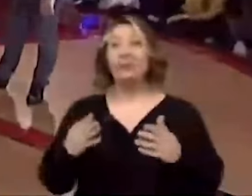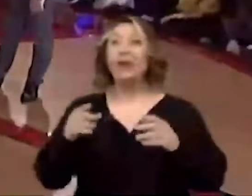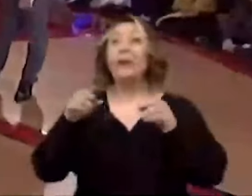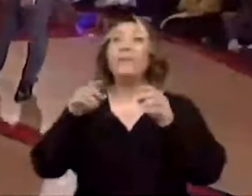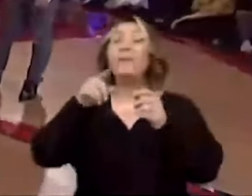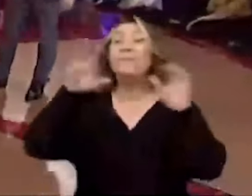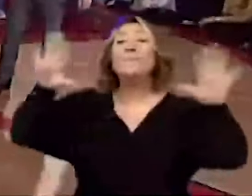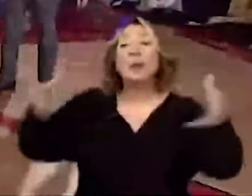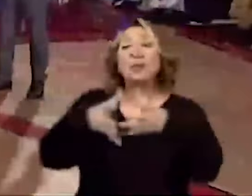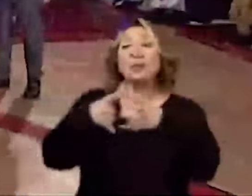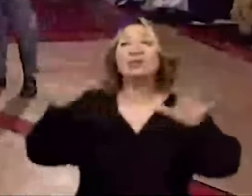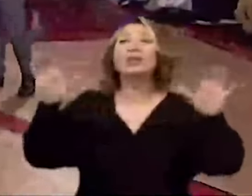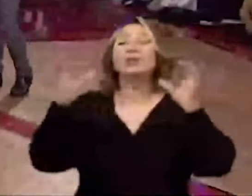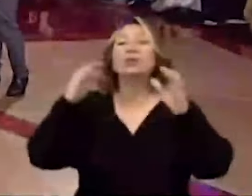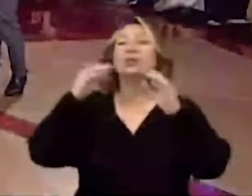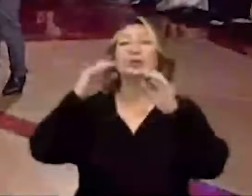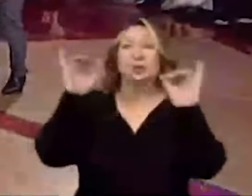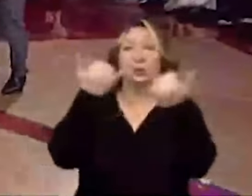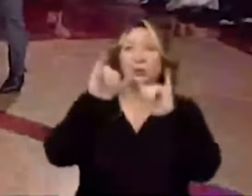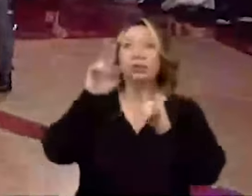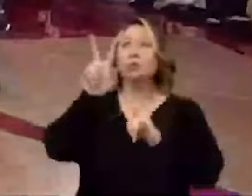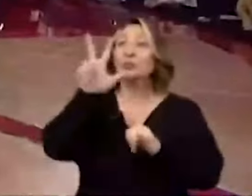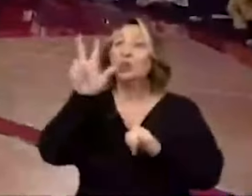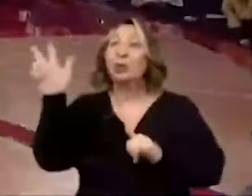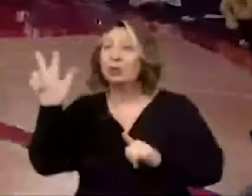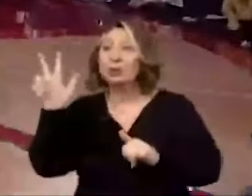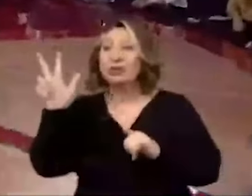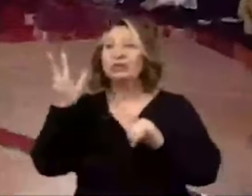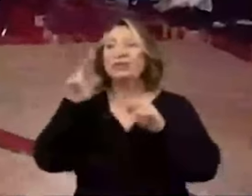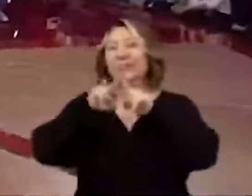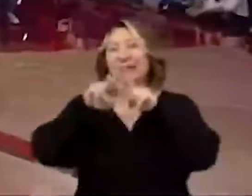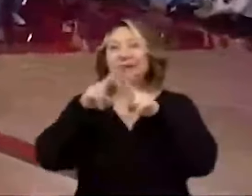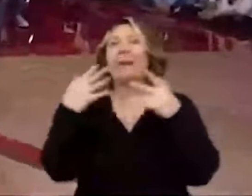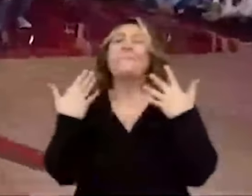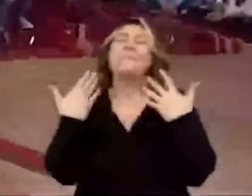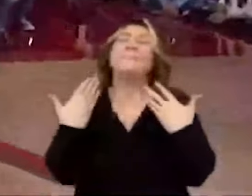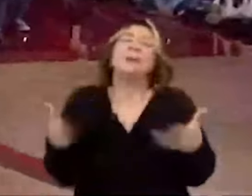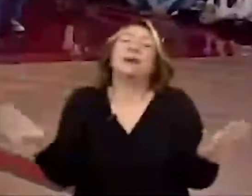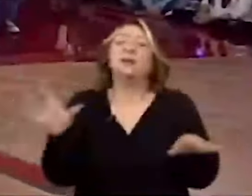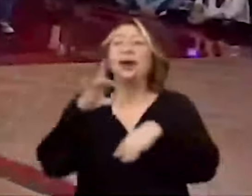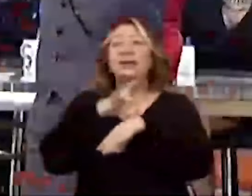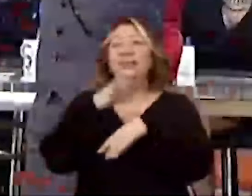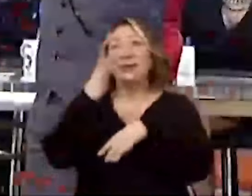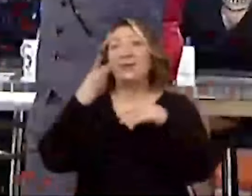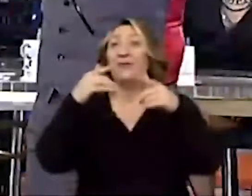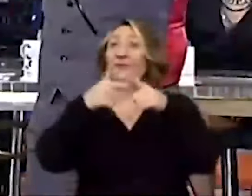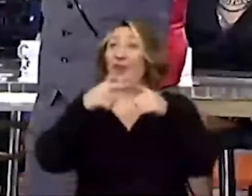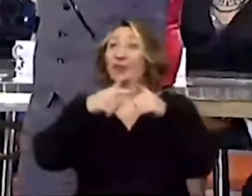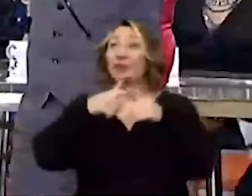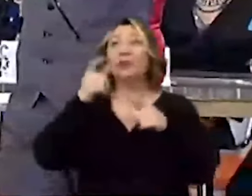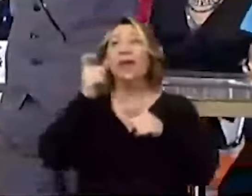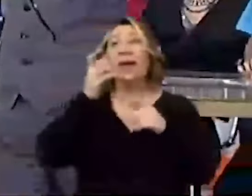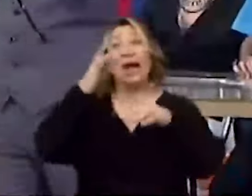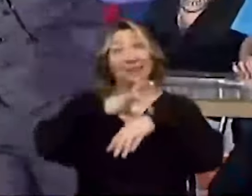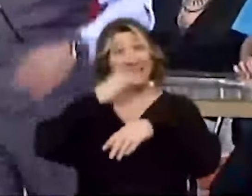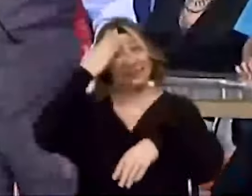Mahşeri Cümbüş her cuma 23.30'da Star'da bayılıyoruz. Evet bayılıyoruz. Hastasıyız. Fatih Yürek